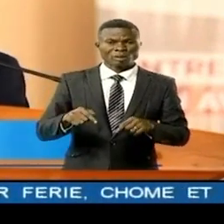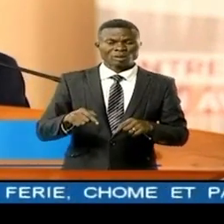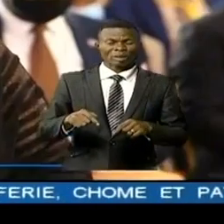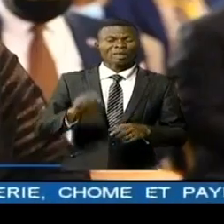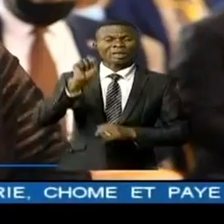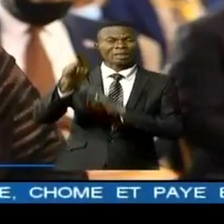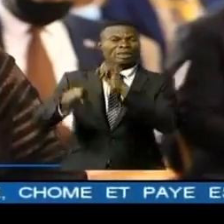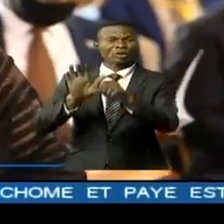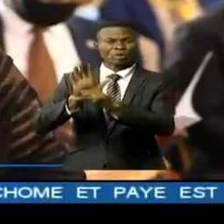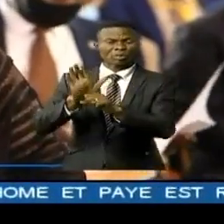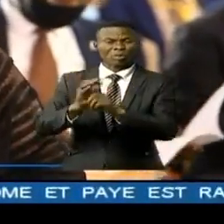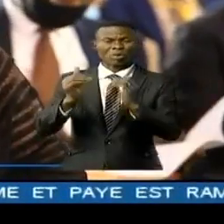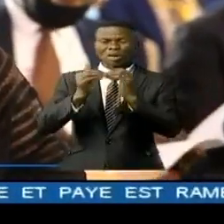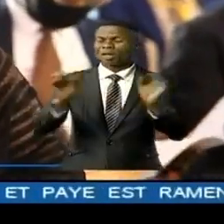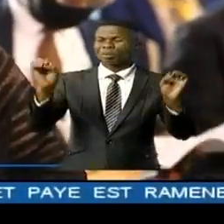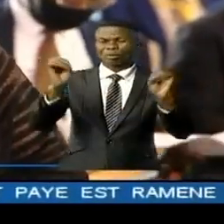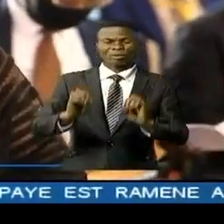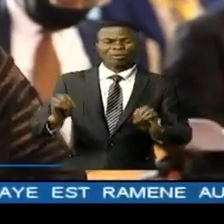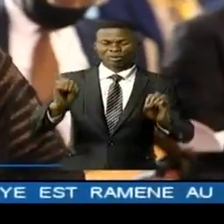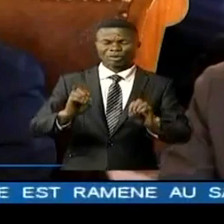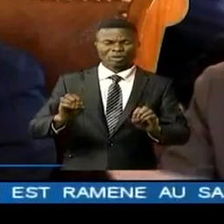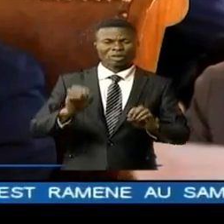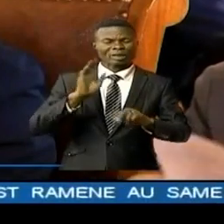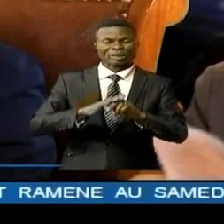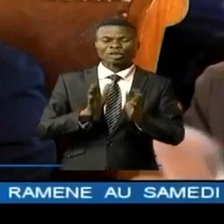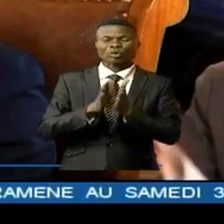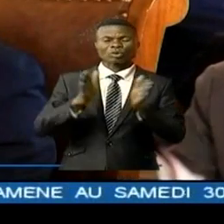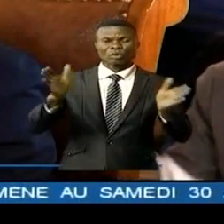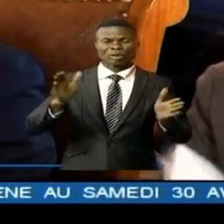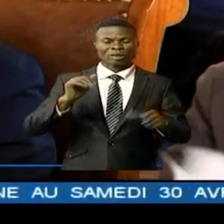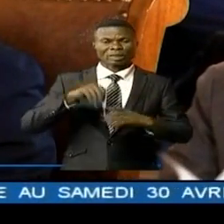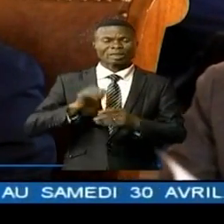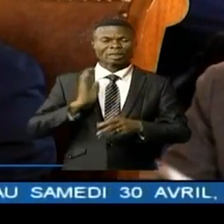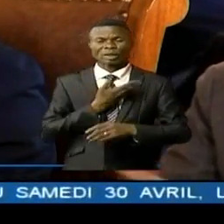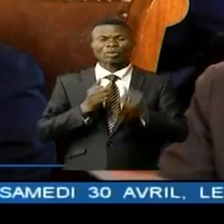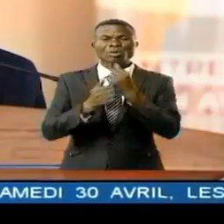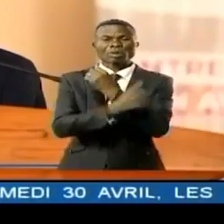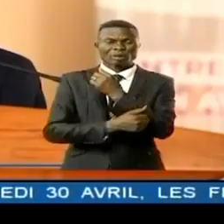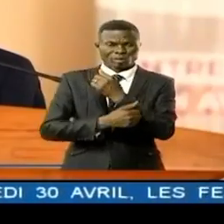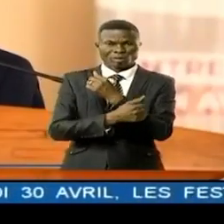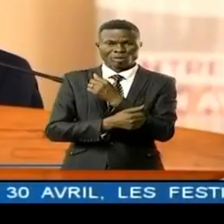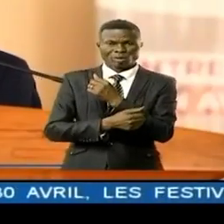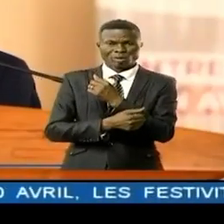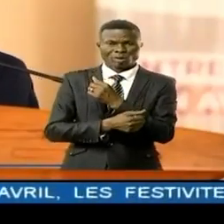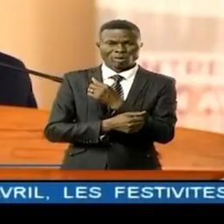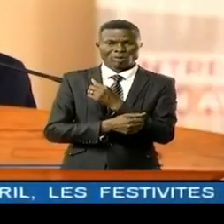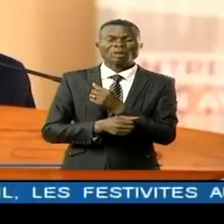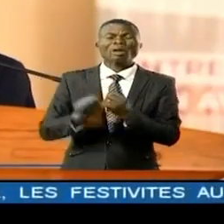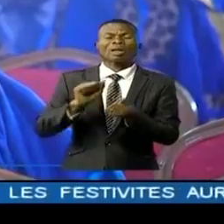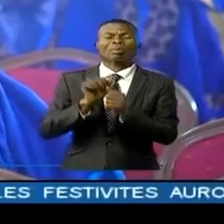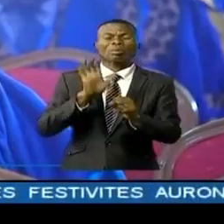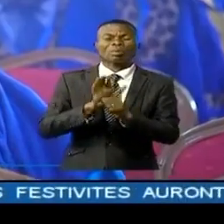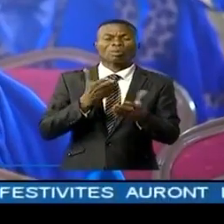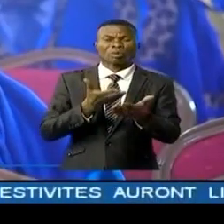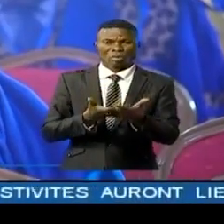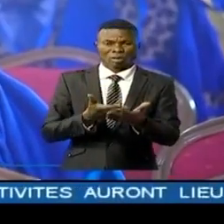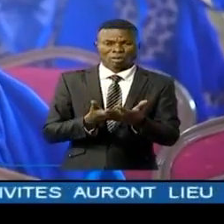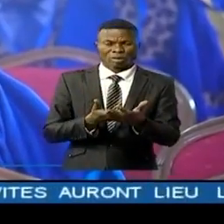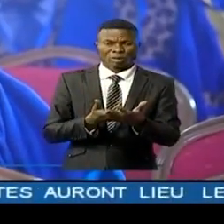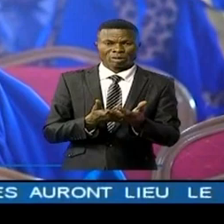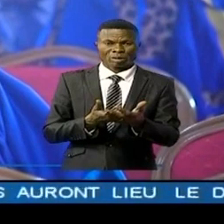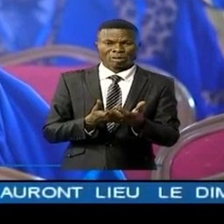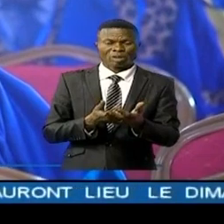de la sécurité collective dans notre pays quel congruence quelle